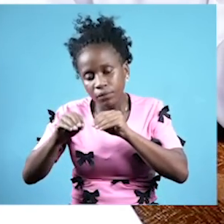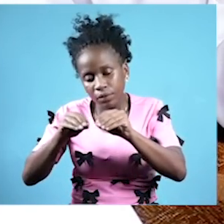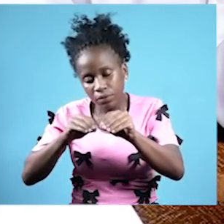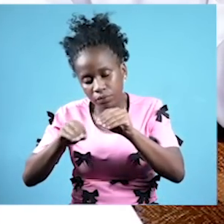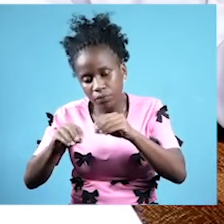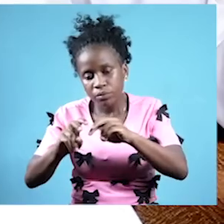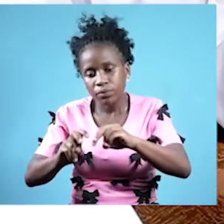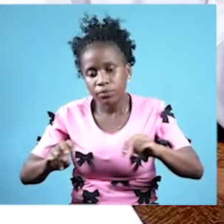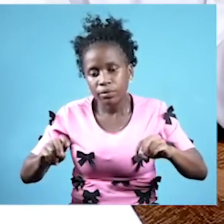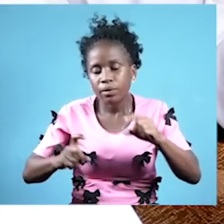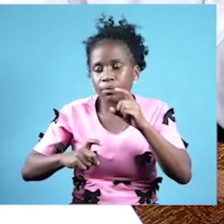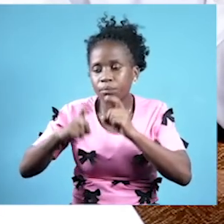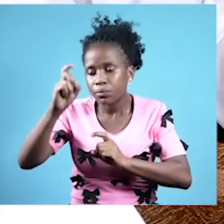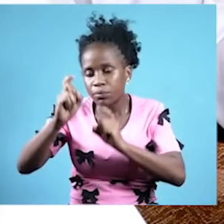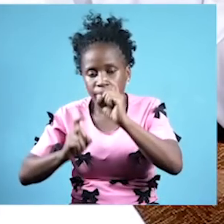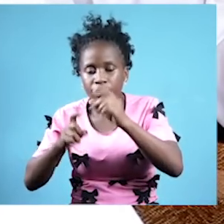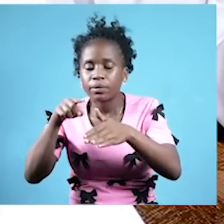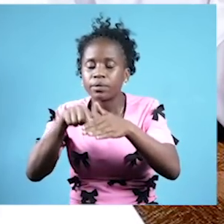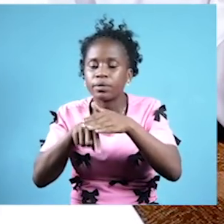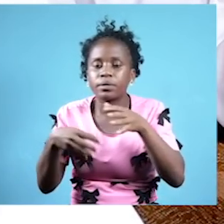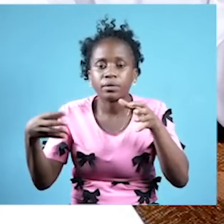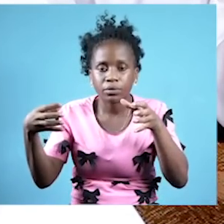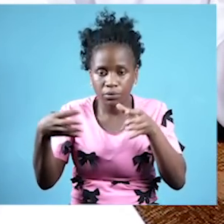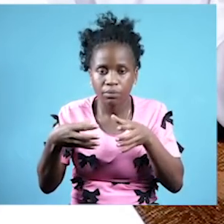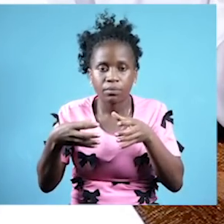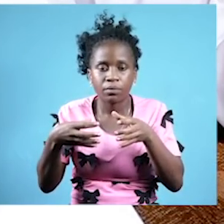mchakato wa kutafuta mgombea ndani ya chama,